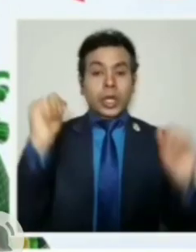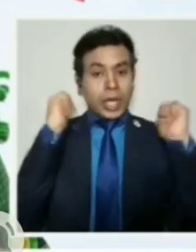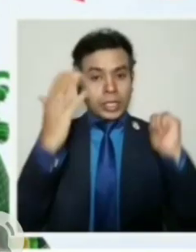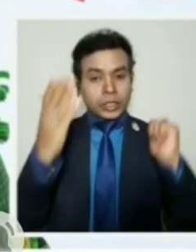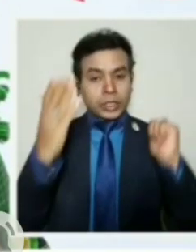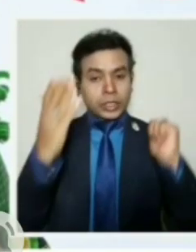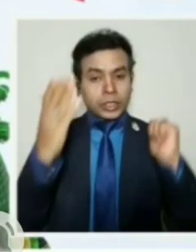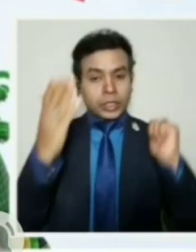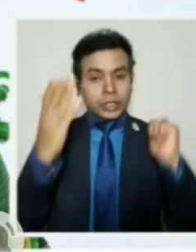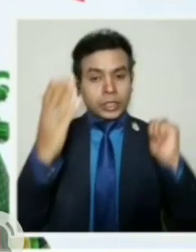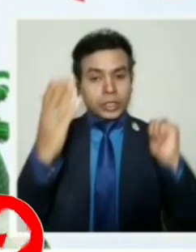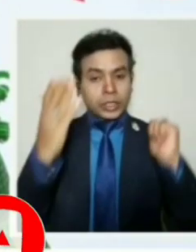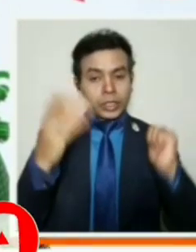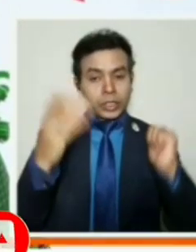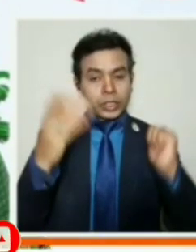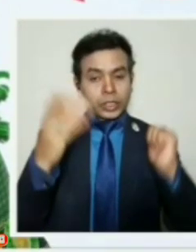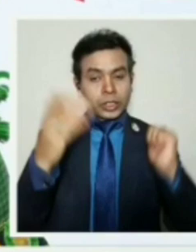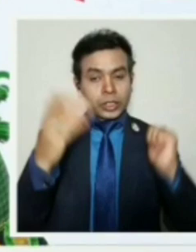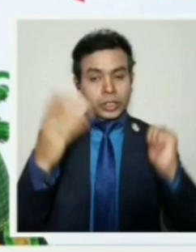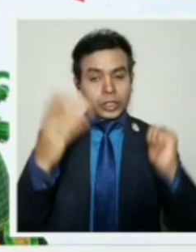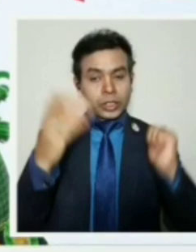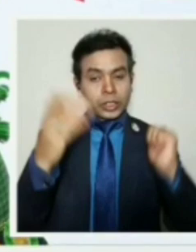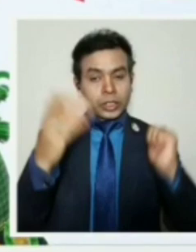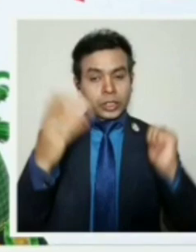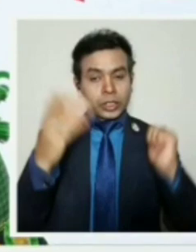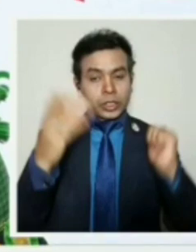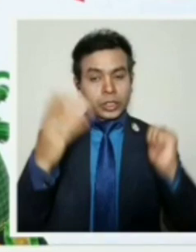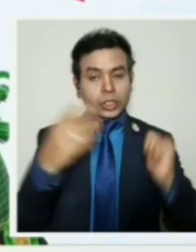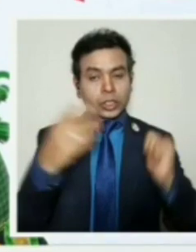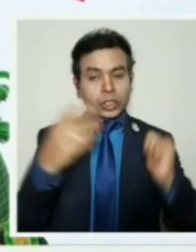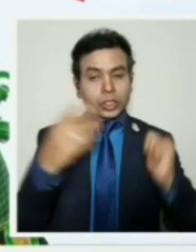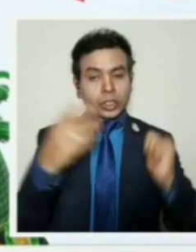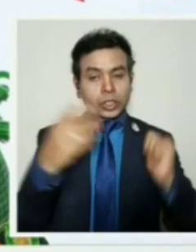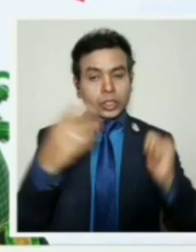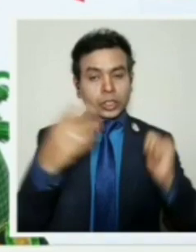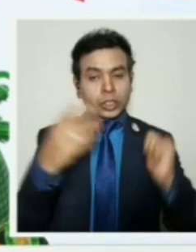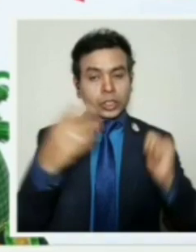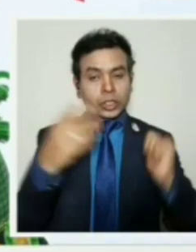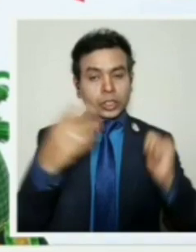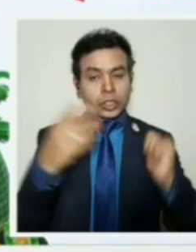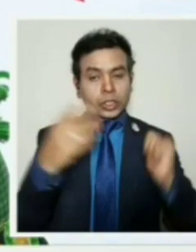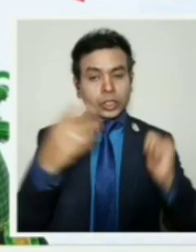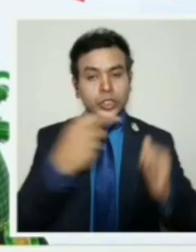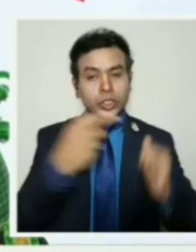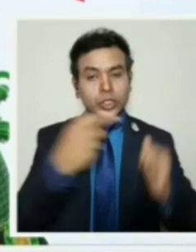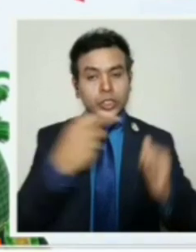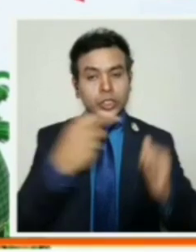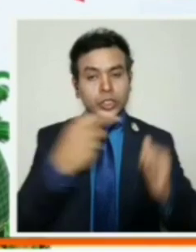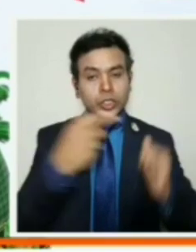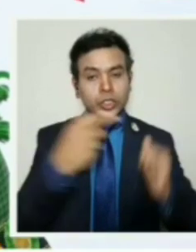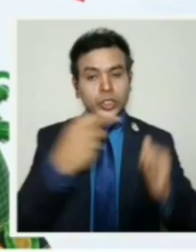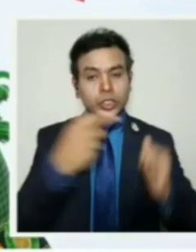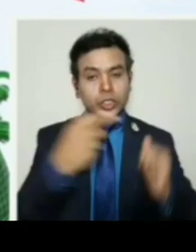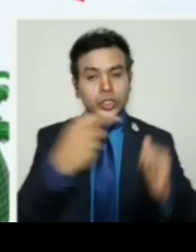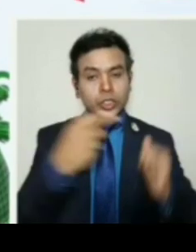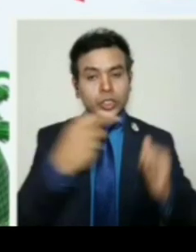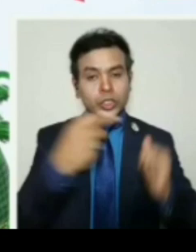অধিদপ্তর। প্রতিদিনের মতো আজকেও আপনাদের সামনে কোভিড-19 দৈনিক সংবাদ বুলেটিন নিয়ে হাজির হয়েছি।